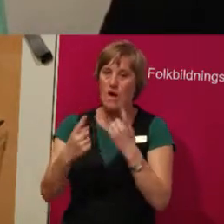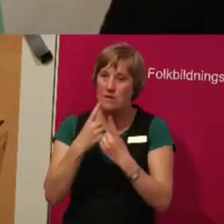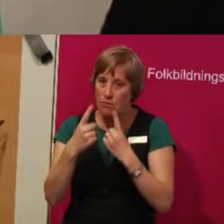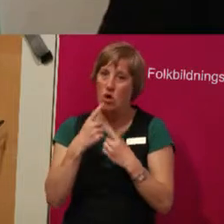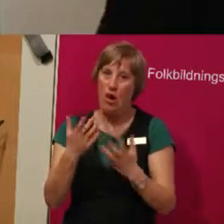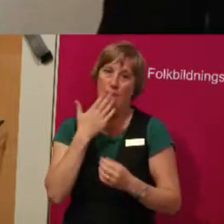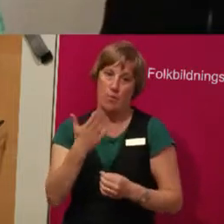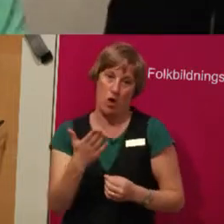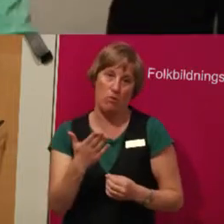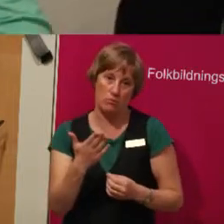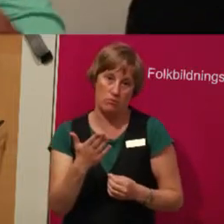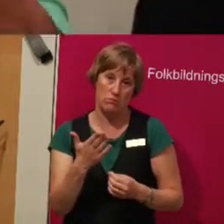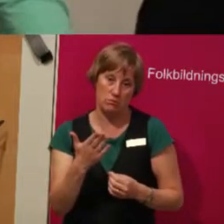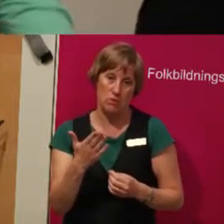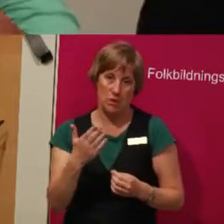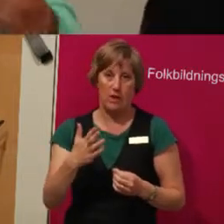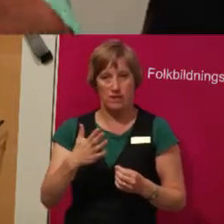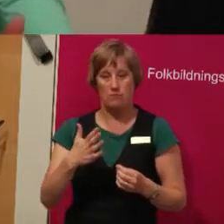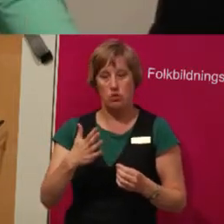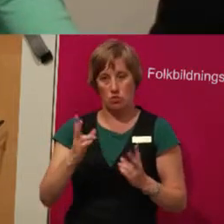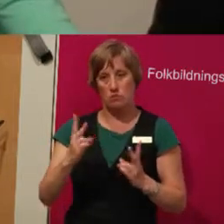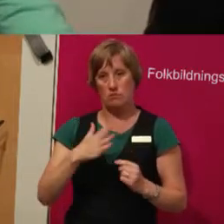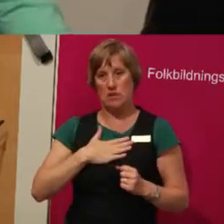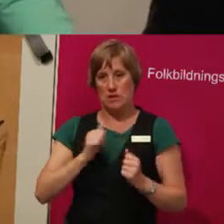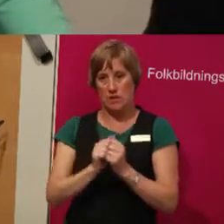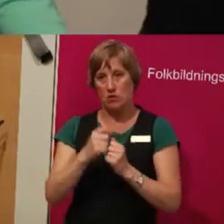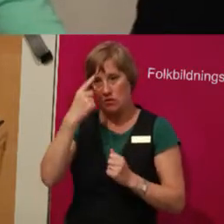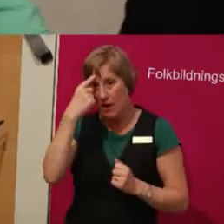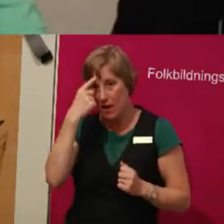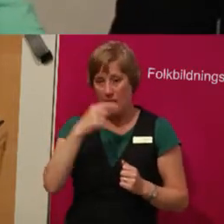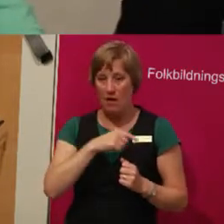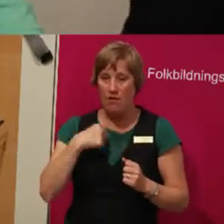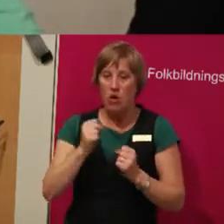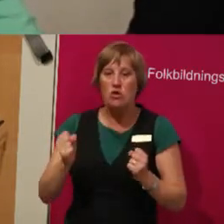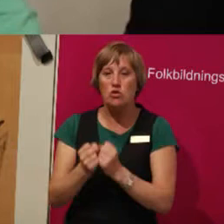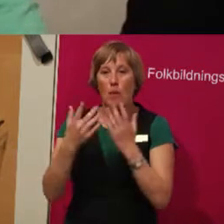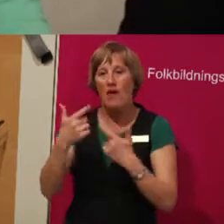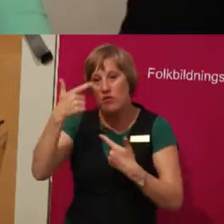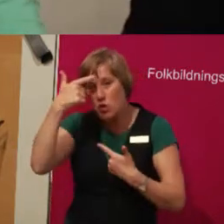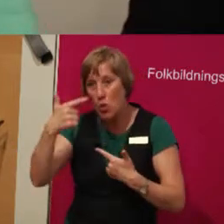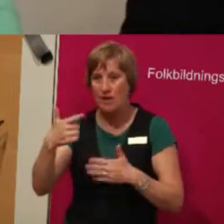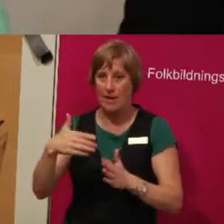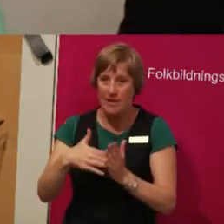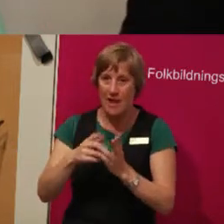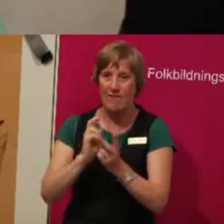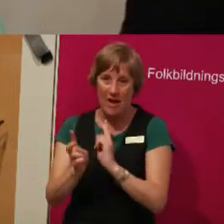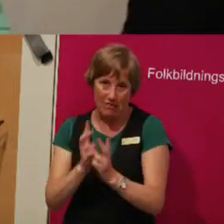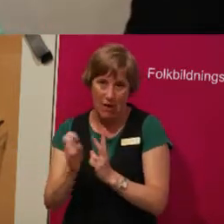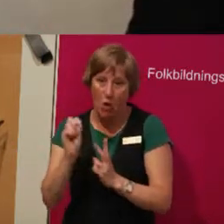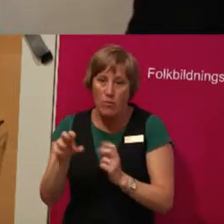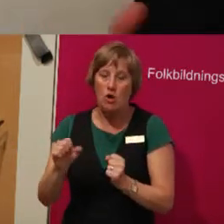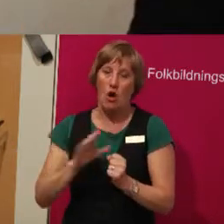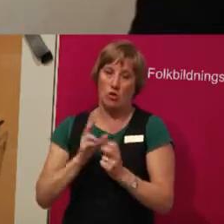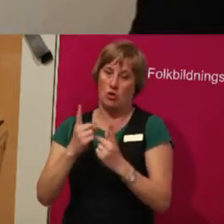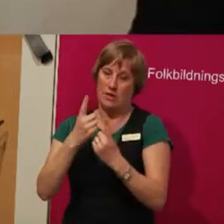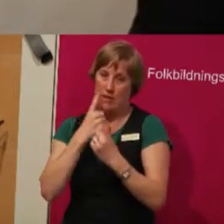som hindrar Nej, det idag? Nej, det gör det inte. Men det är ett nytt sätt att tänka. Och det gäller ju att vi skapar förtroende för varandra. För annars om man går in i det samtalet så finns det